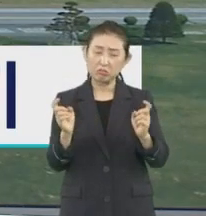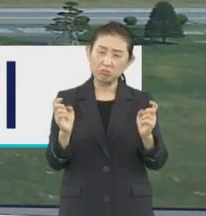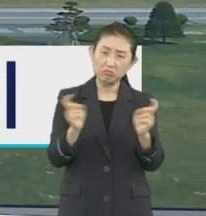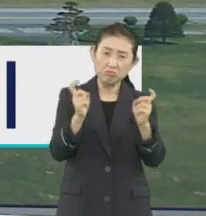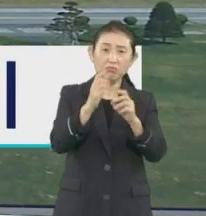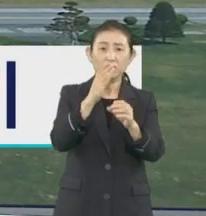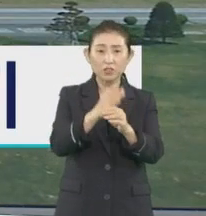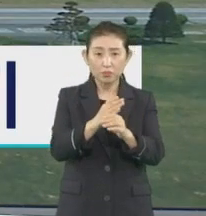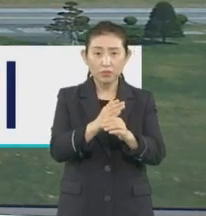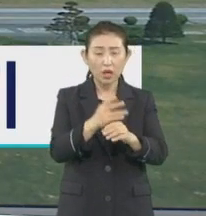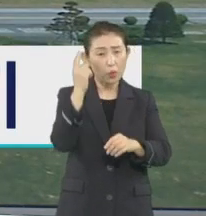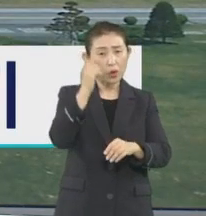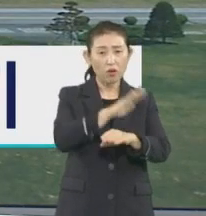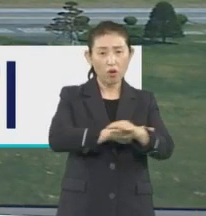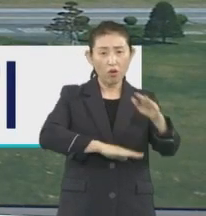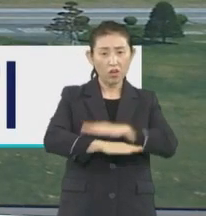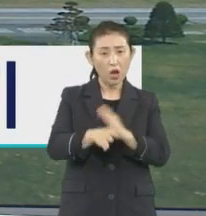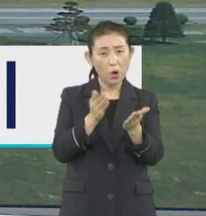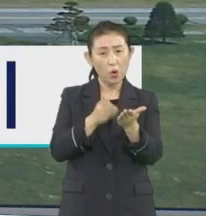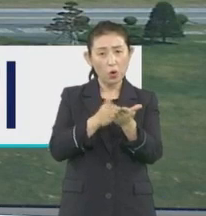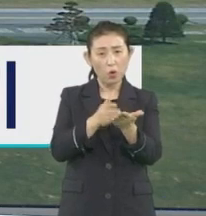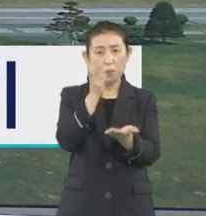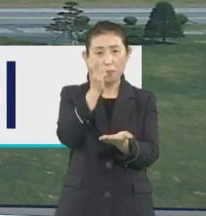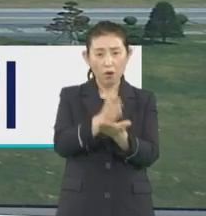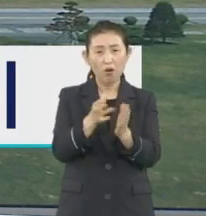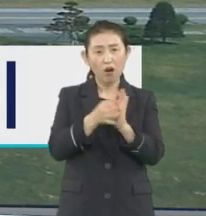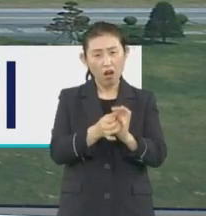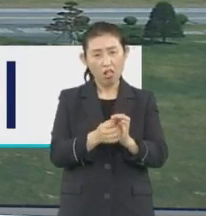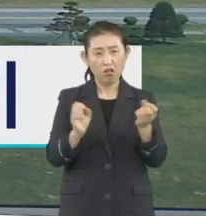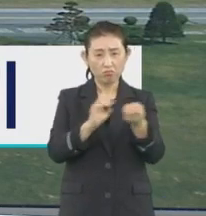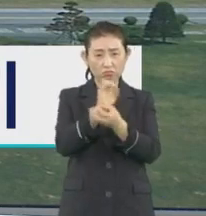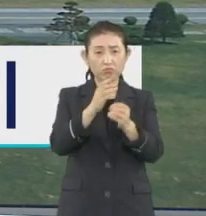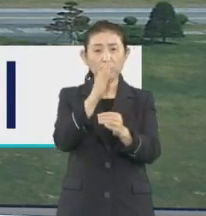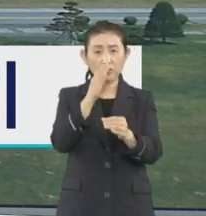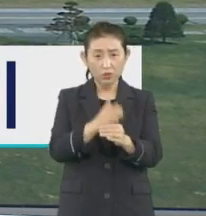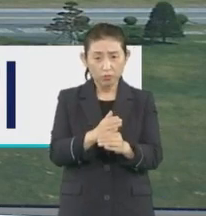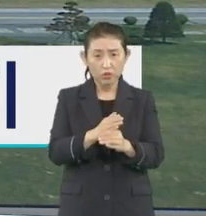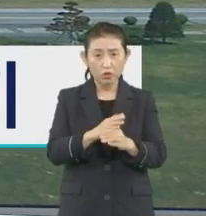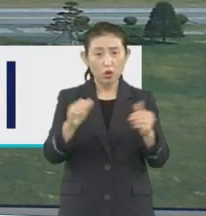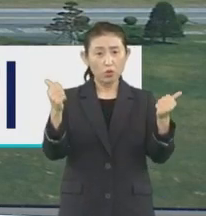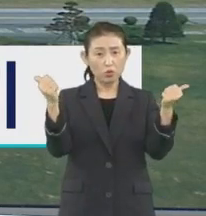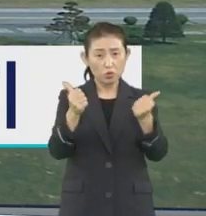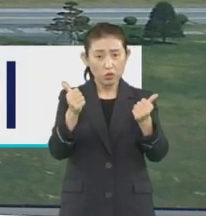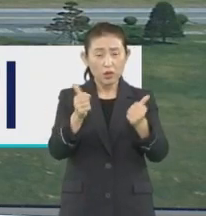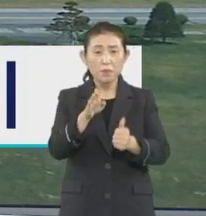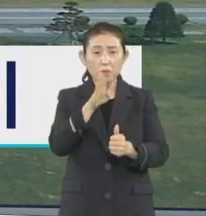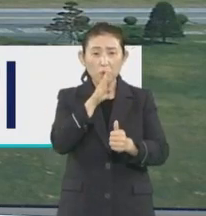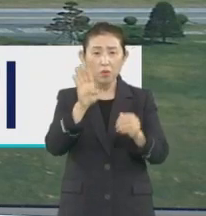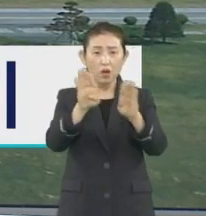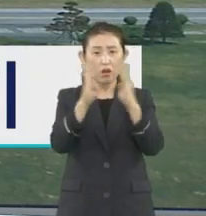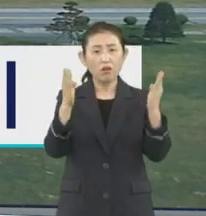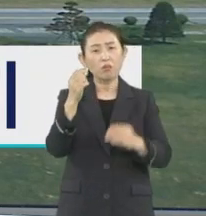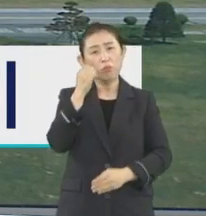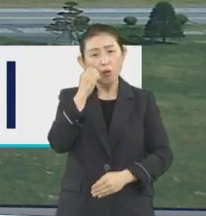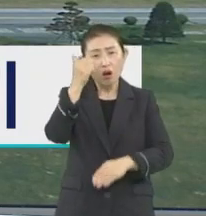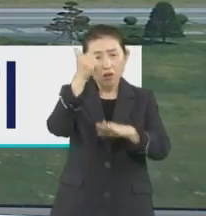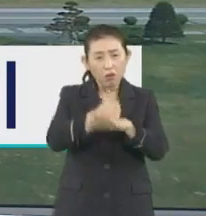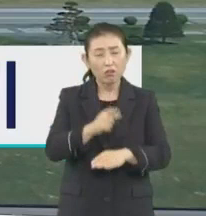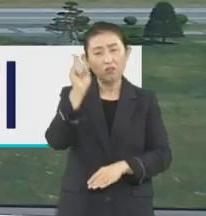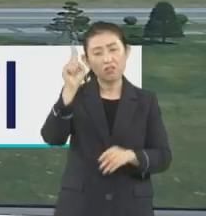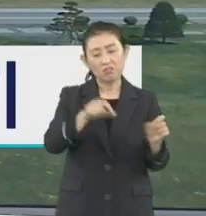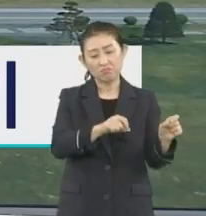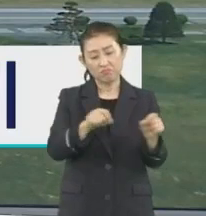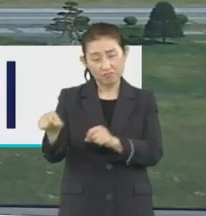있습니다. 여야가 언론중재법 처리를 놓고 갈등을 겪으면서 국회 본회의가 열리지 못하고 결국